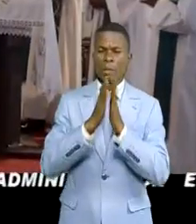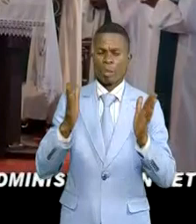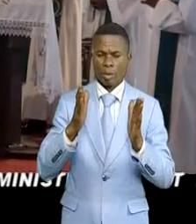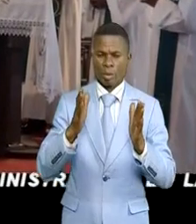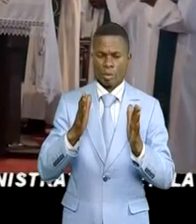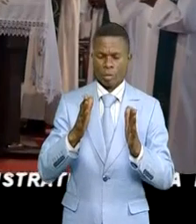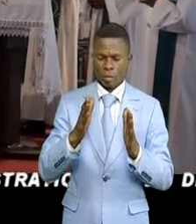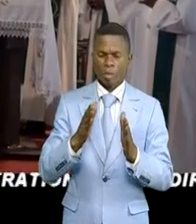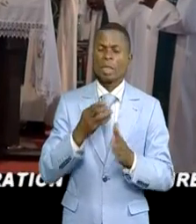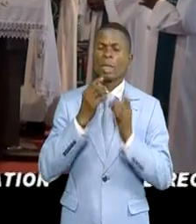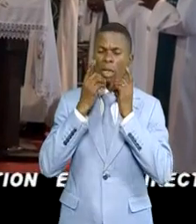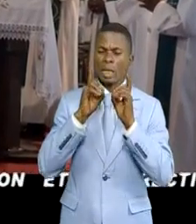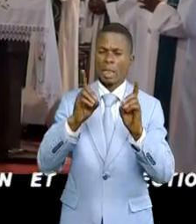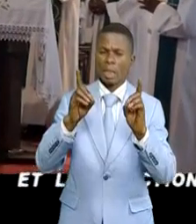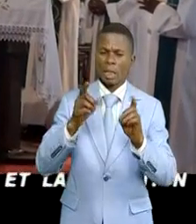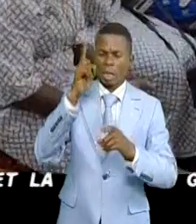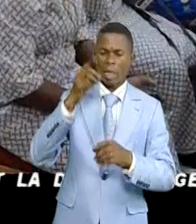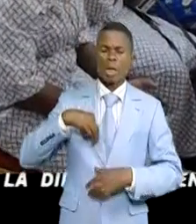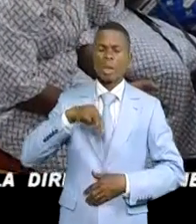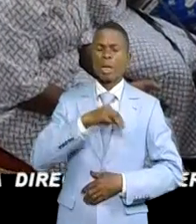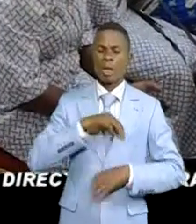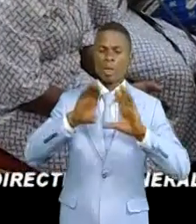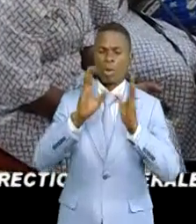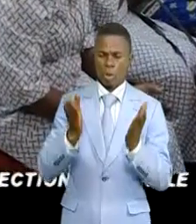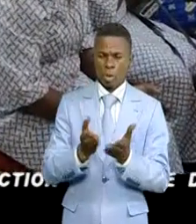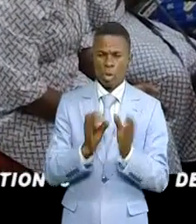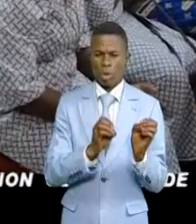qui a subi le mot de l'un des membres du comité